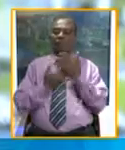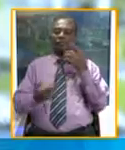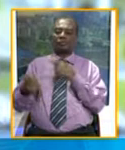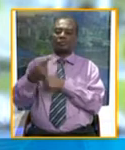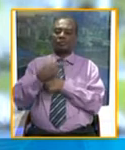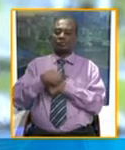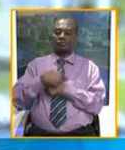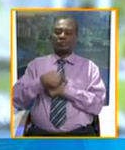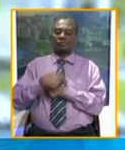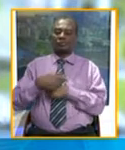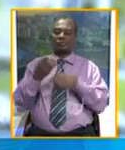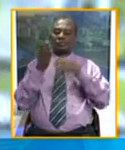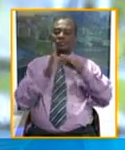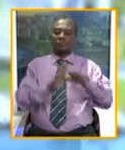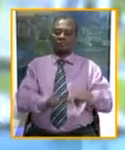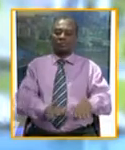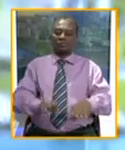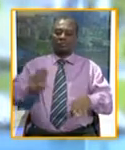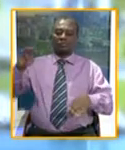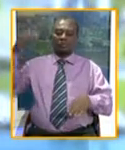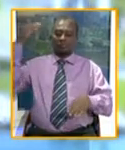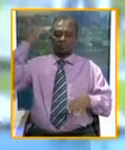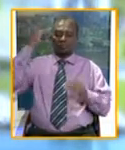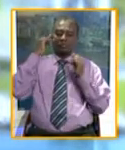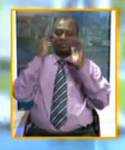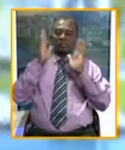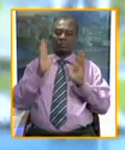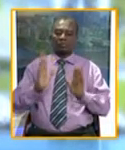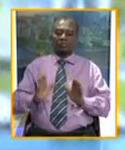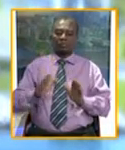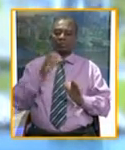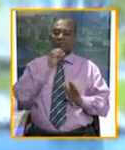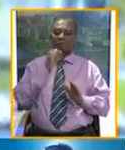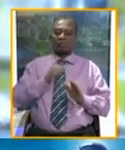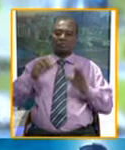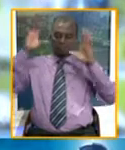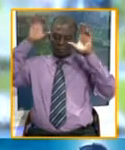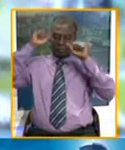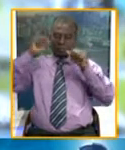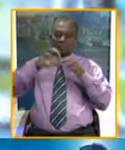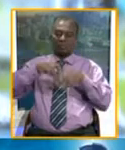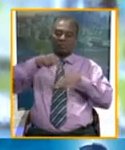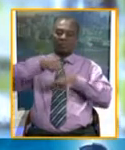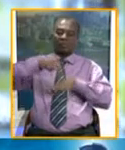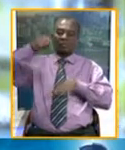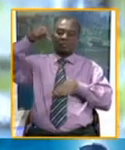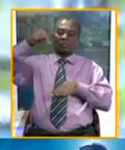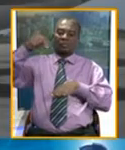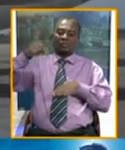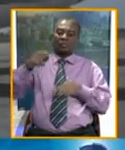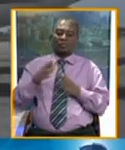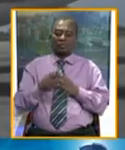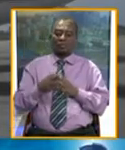Décès du Premier ministre ivoirien Ahmed Bakayoko. L'ancien président de la République du Niger, Mamadou